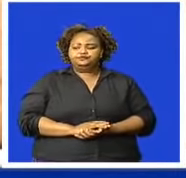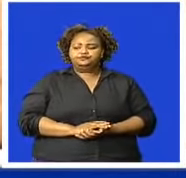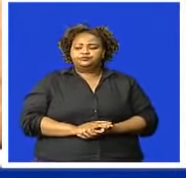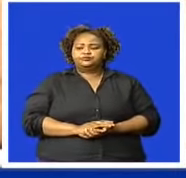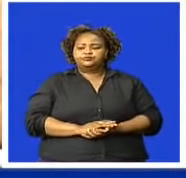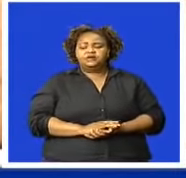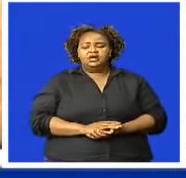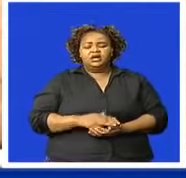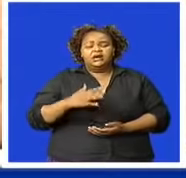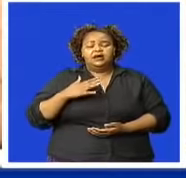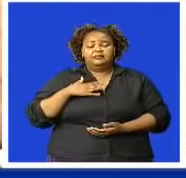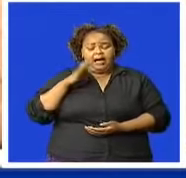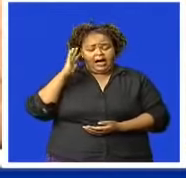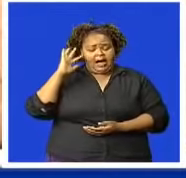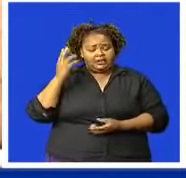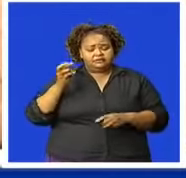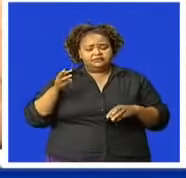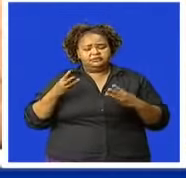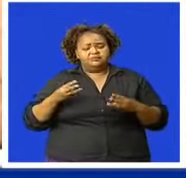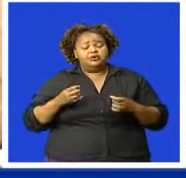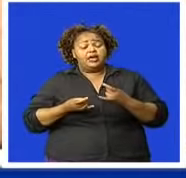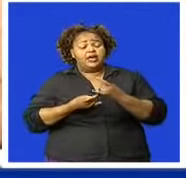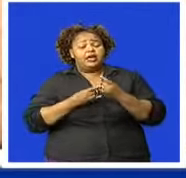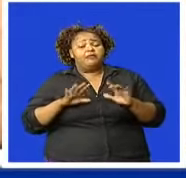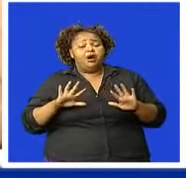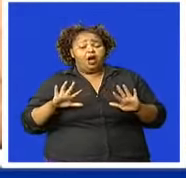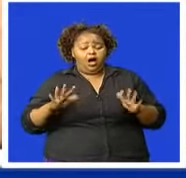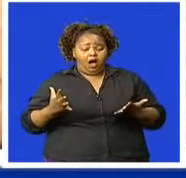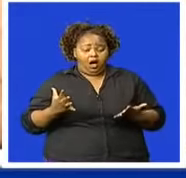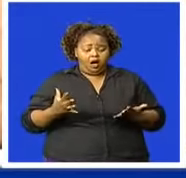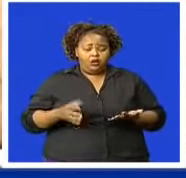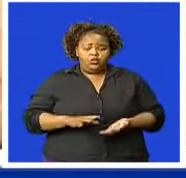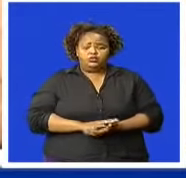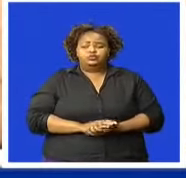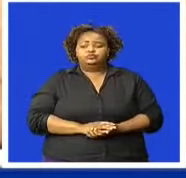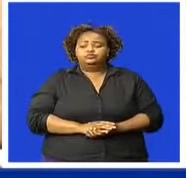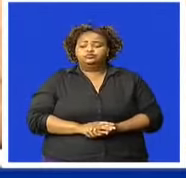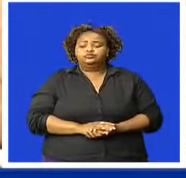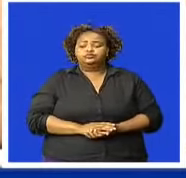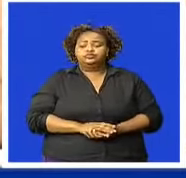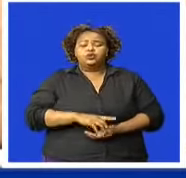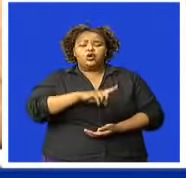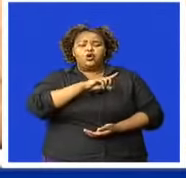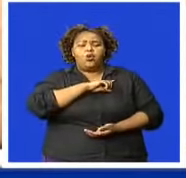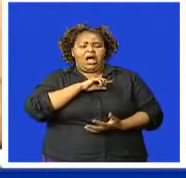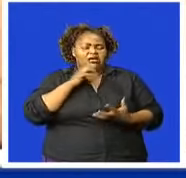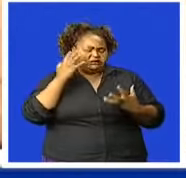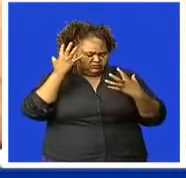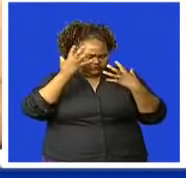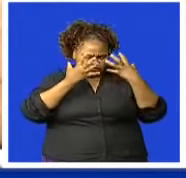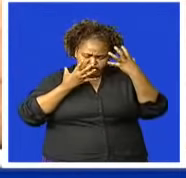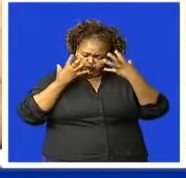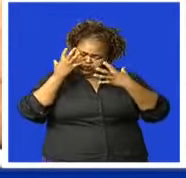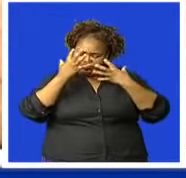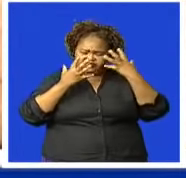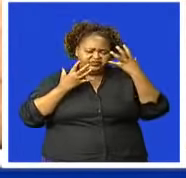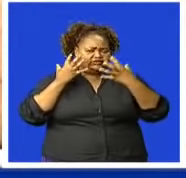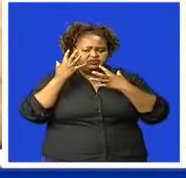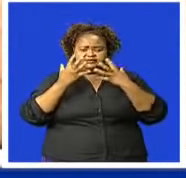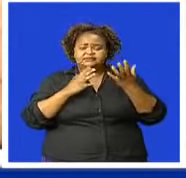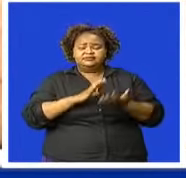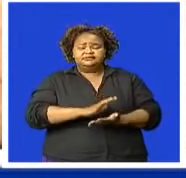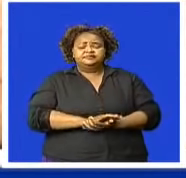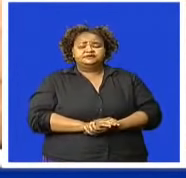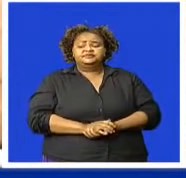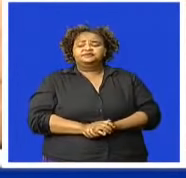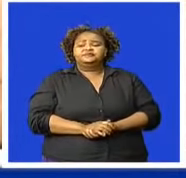bengosi bangase sita kanjani ngoba sisangene nje. Sisangene nje